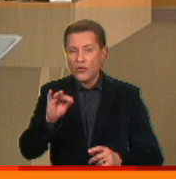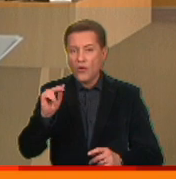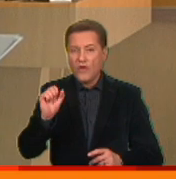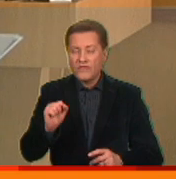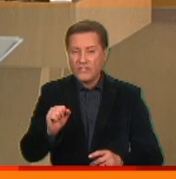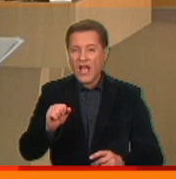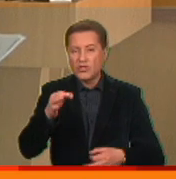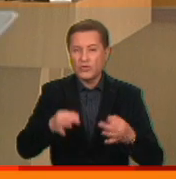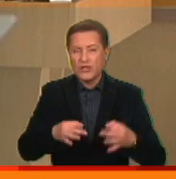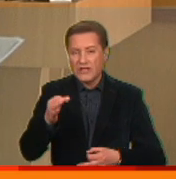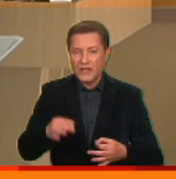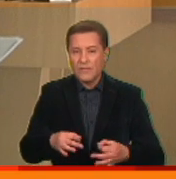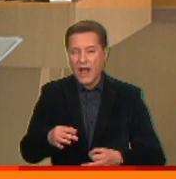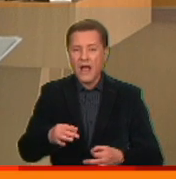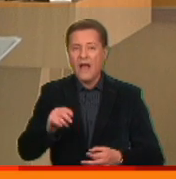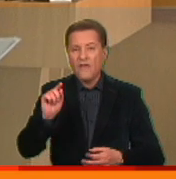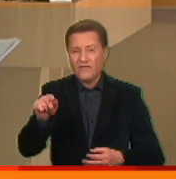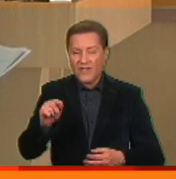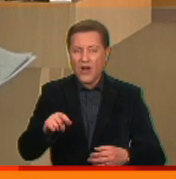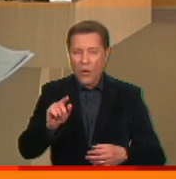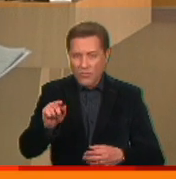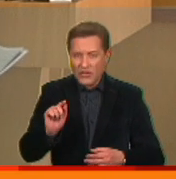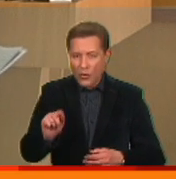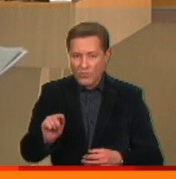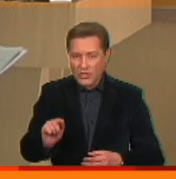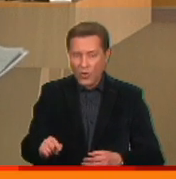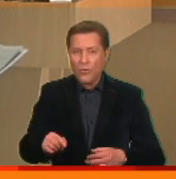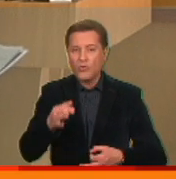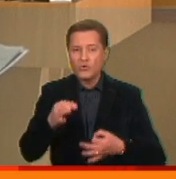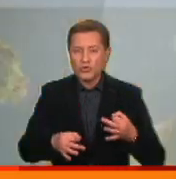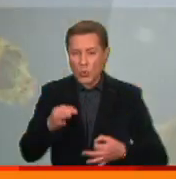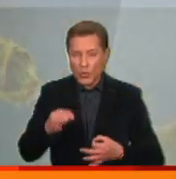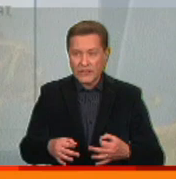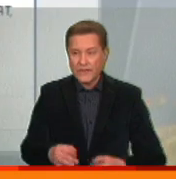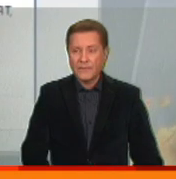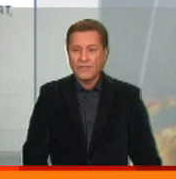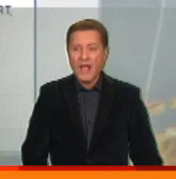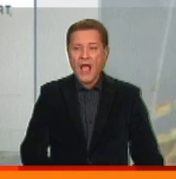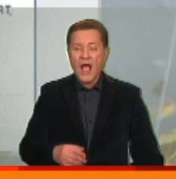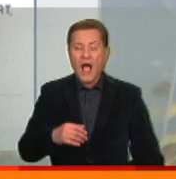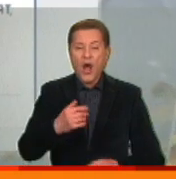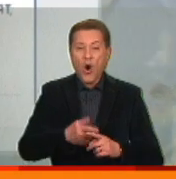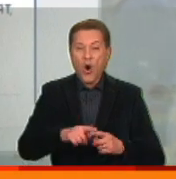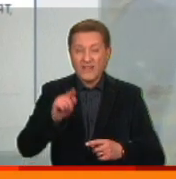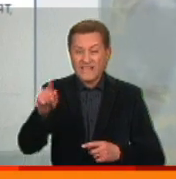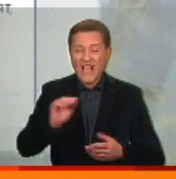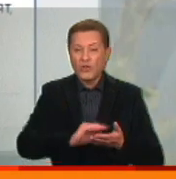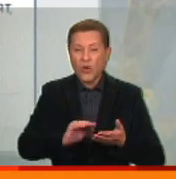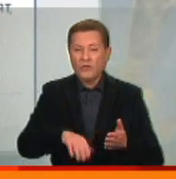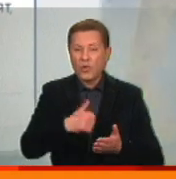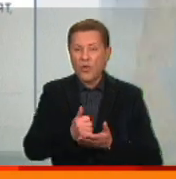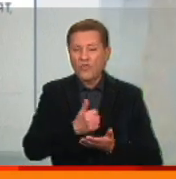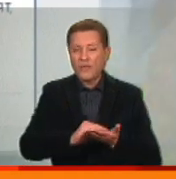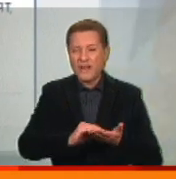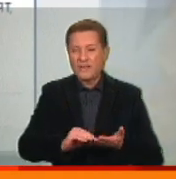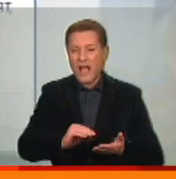судді, які сьогодні, 7 квітня, винесуть вирок колишнім бійцям Торнадо. Мовиться про ось цей допис головного редактора